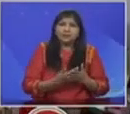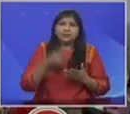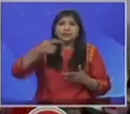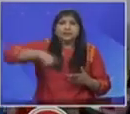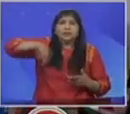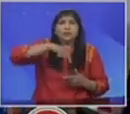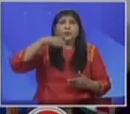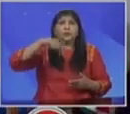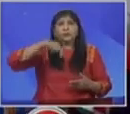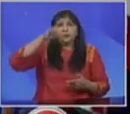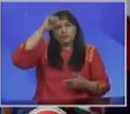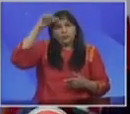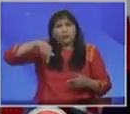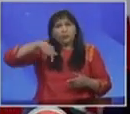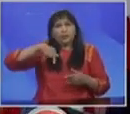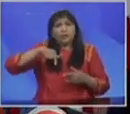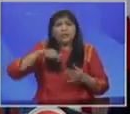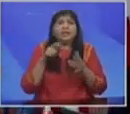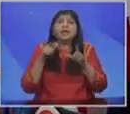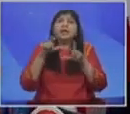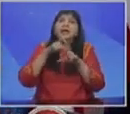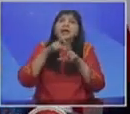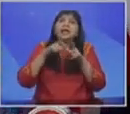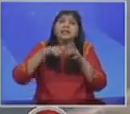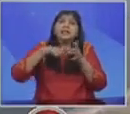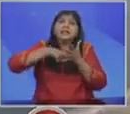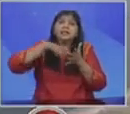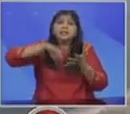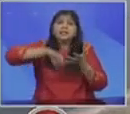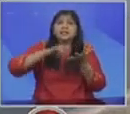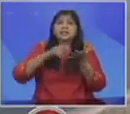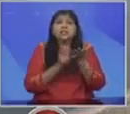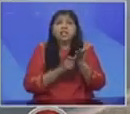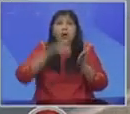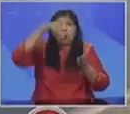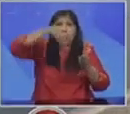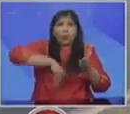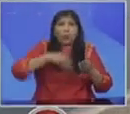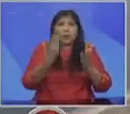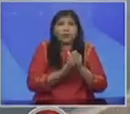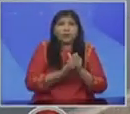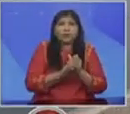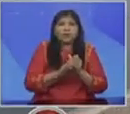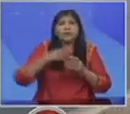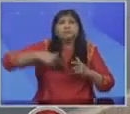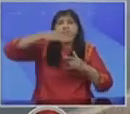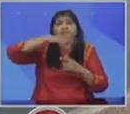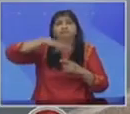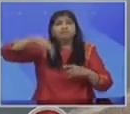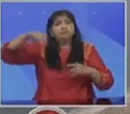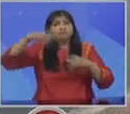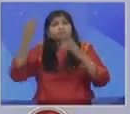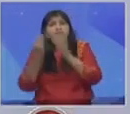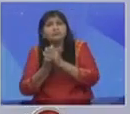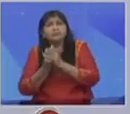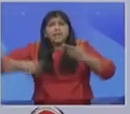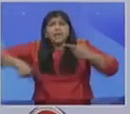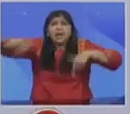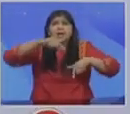अस्ति। एकता मूर्त्याः वामतः विन्ध्याचल पर्वतमाला अस्ति। एकता